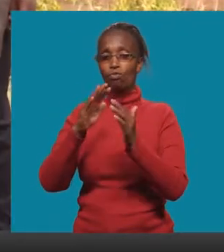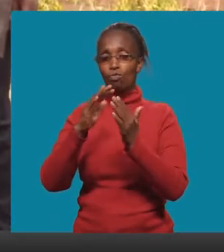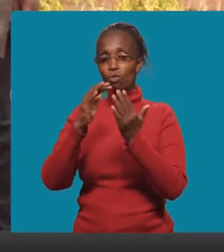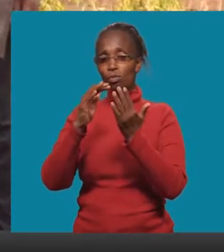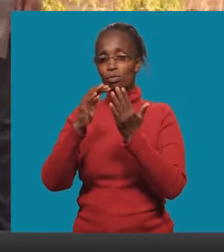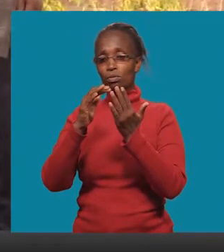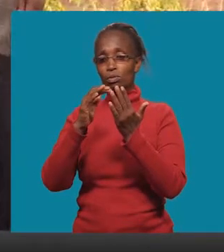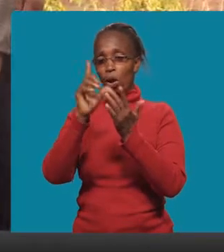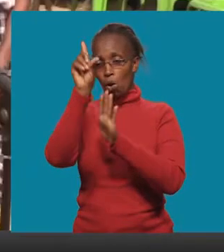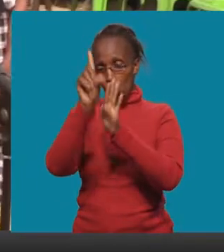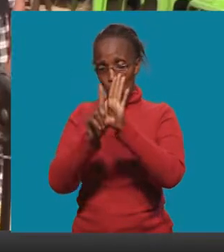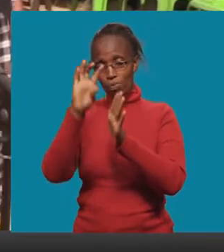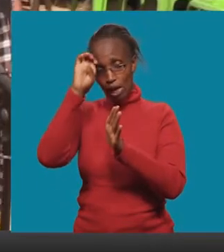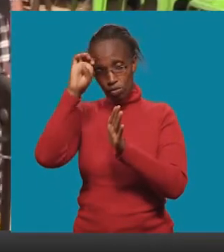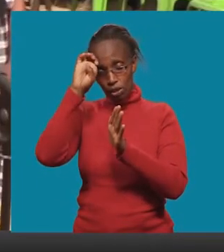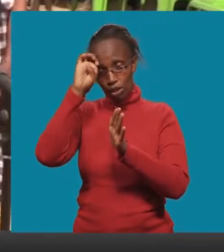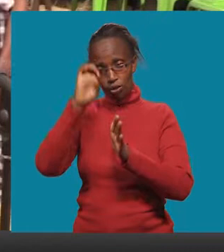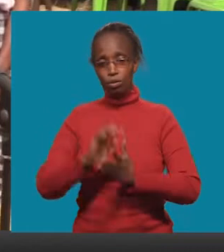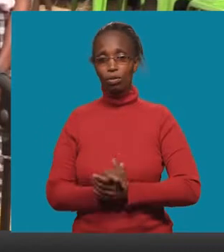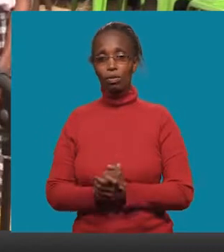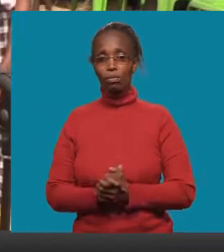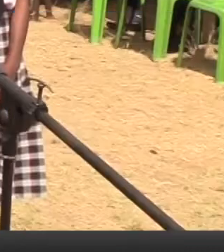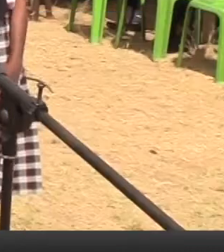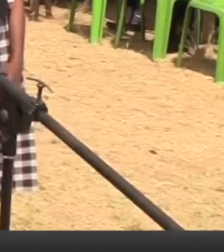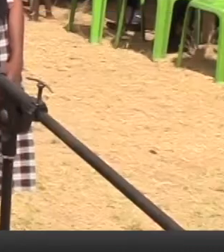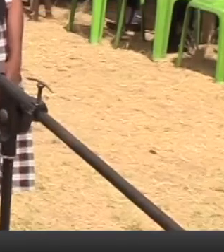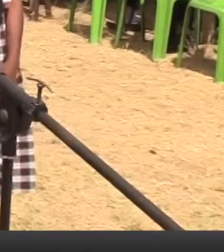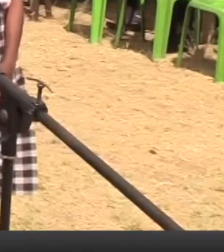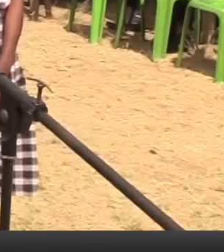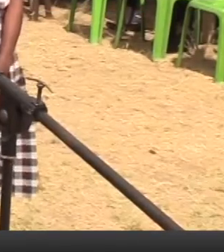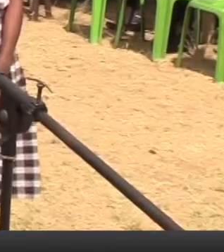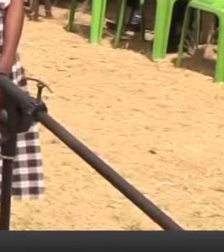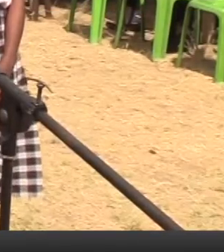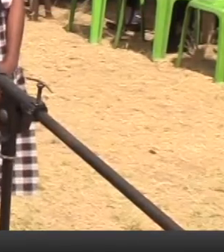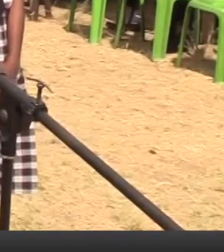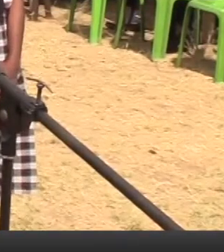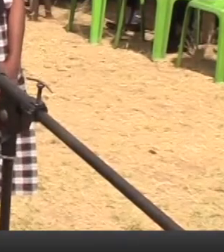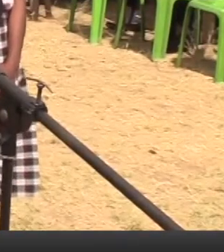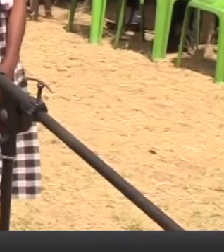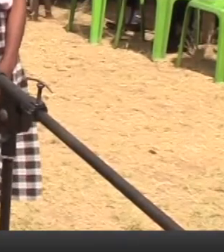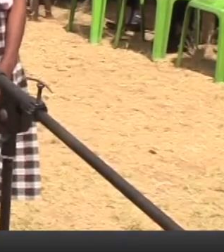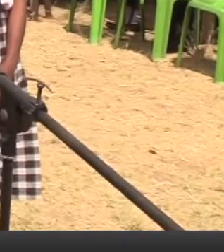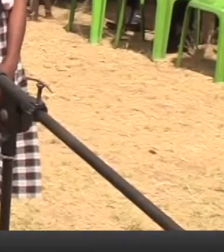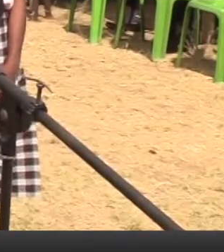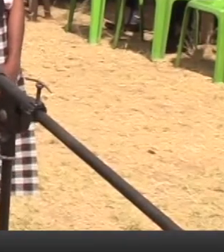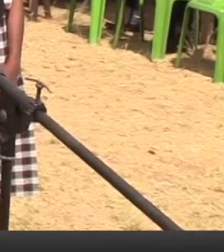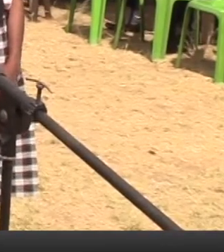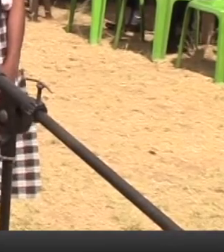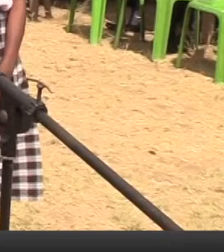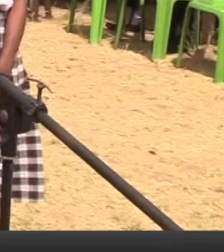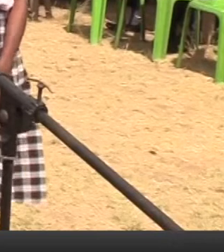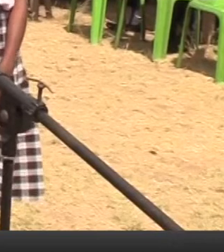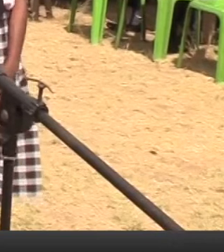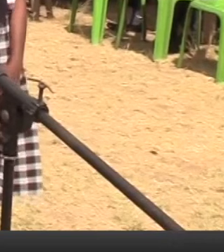duni kwenye mitihani. Vijana tuwaseni, sikimilia ya miniani, yote itapoteni. Yatie